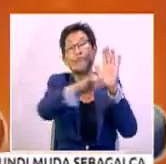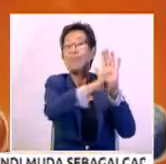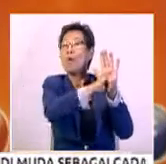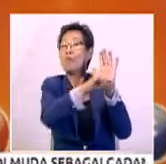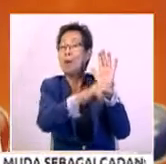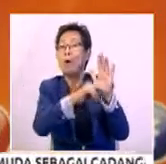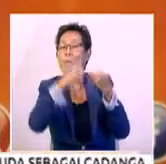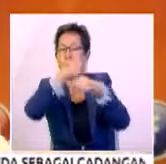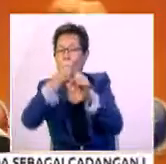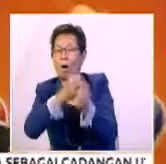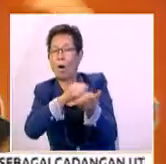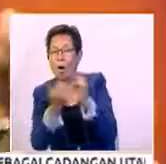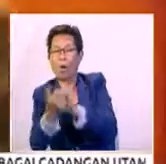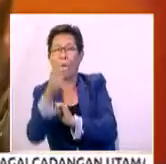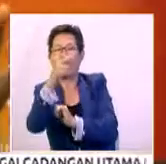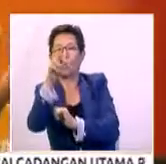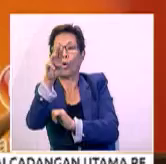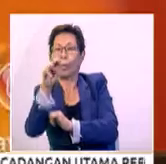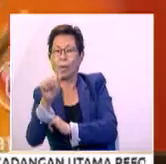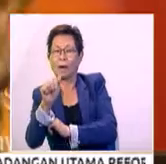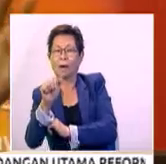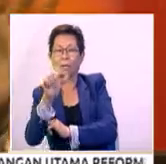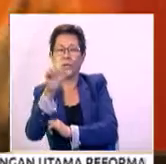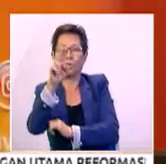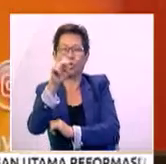banyak dibentuk oleh Norma Norell.